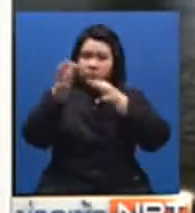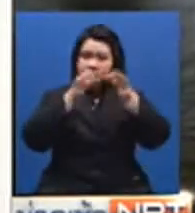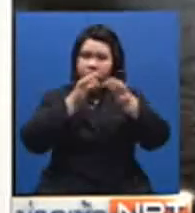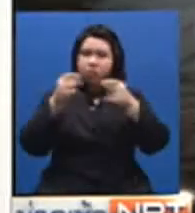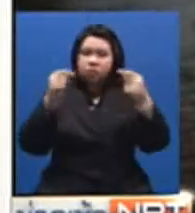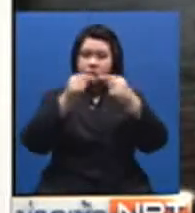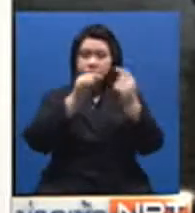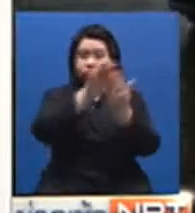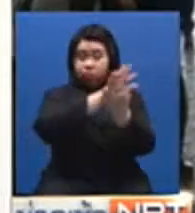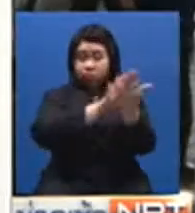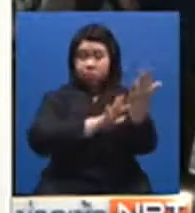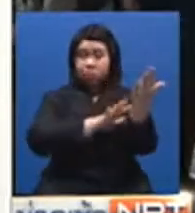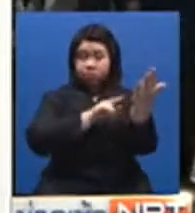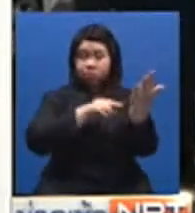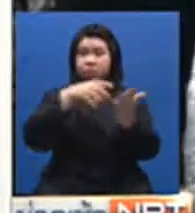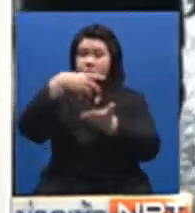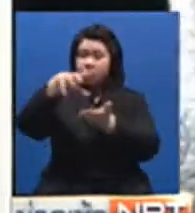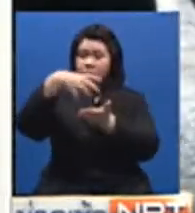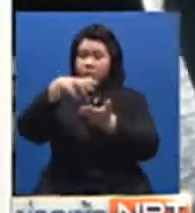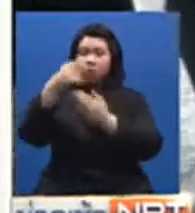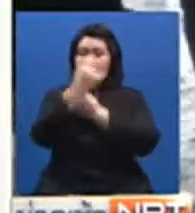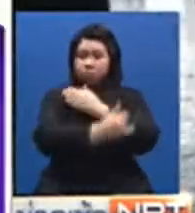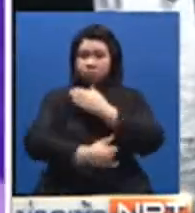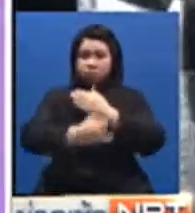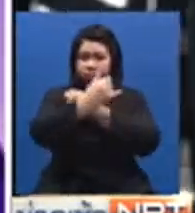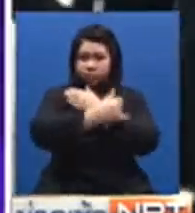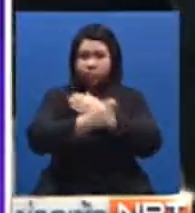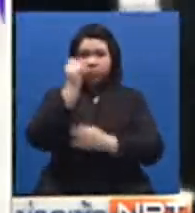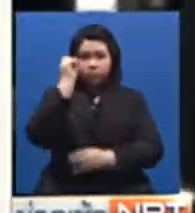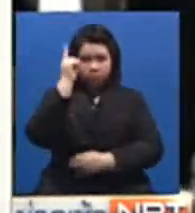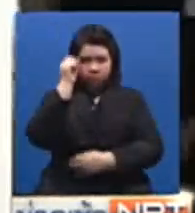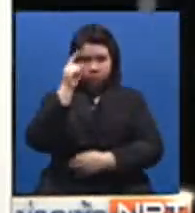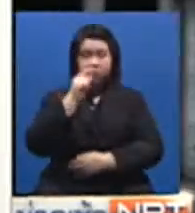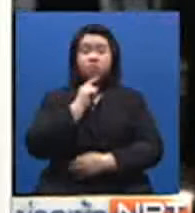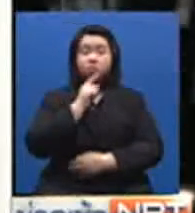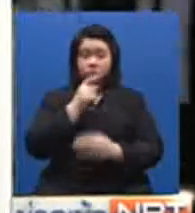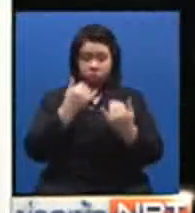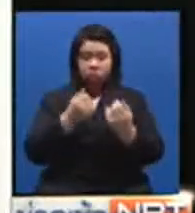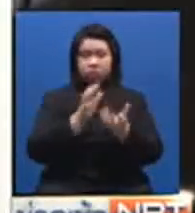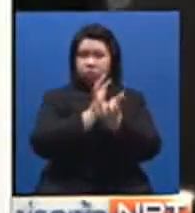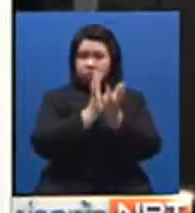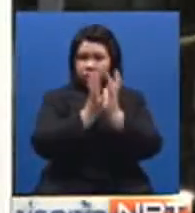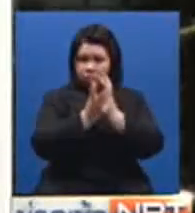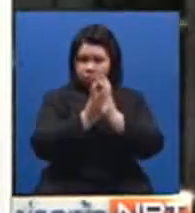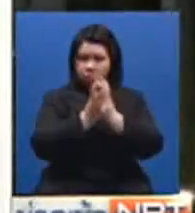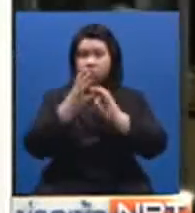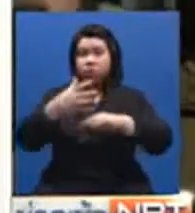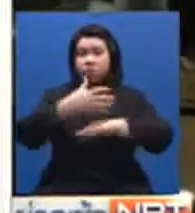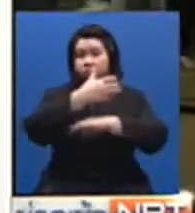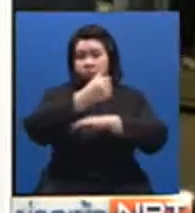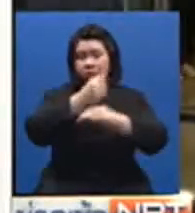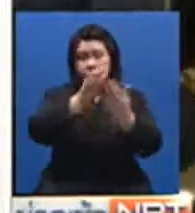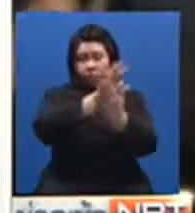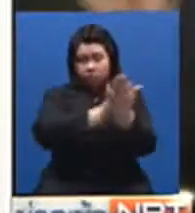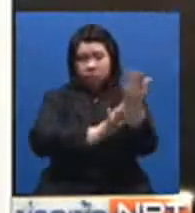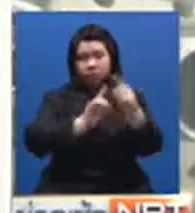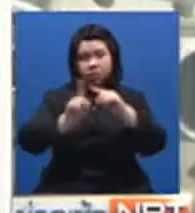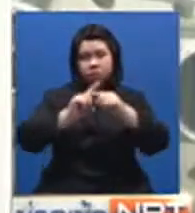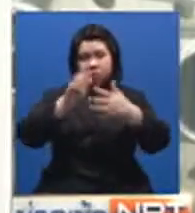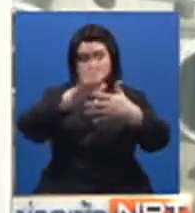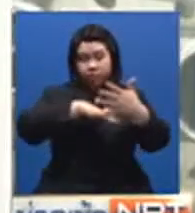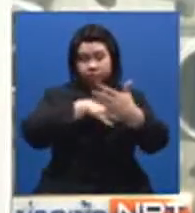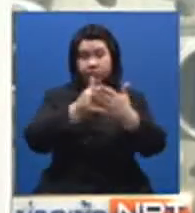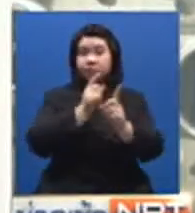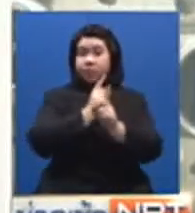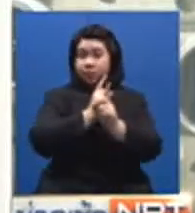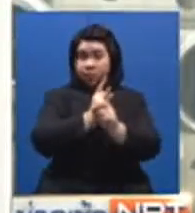การณ์ของประเทศไทยให้นานาชาติเข้าใจแล้วก็ย้ำว่าการปฏิรูปประเทศจะต้องเป็นไปตามโรดแมปโดยพลเอกประยุทธ์จันทร์โอชานายกรัฐม